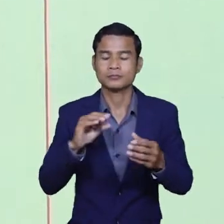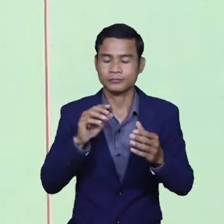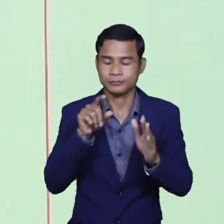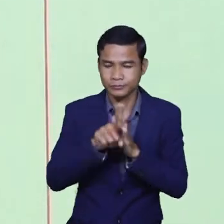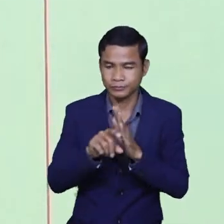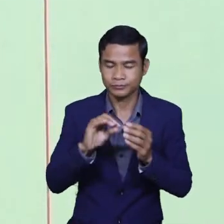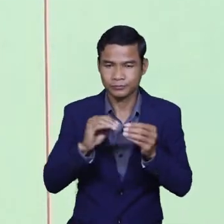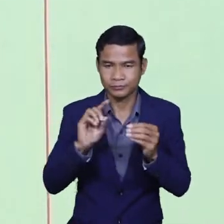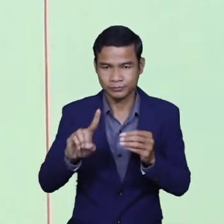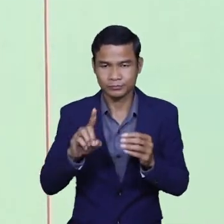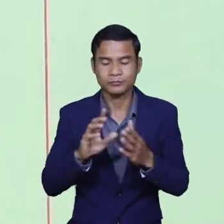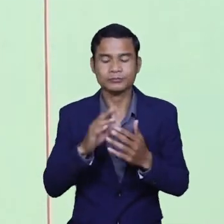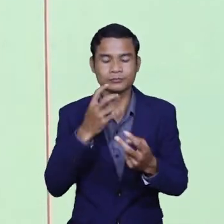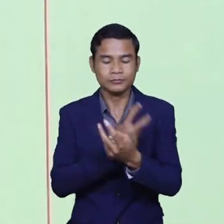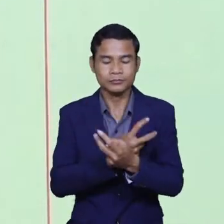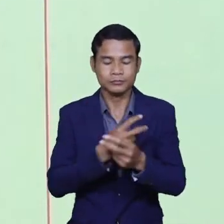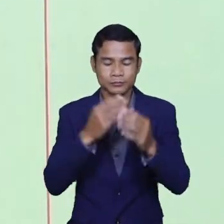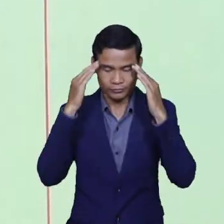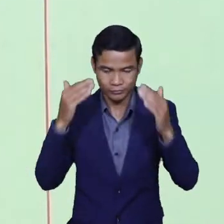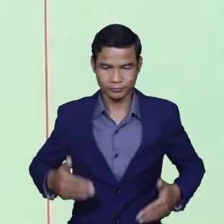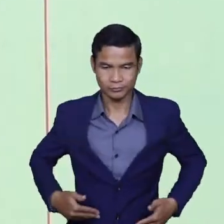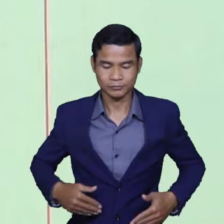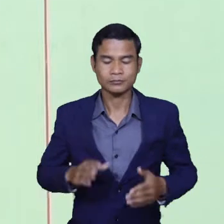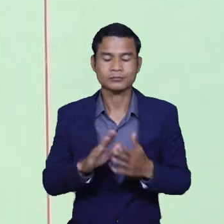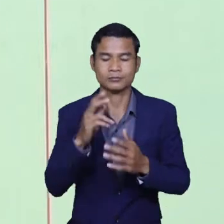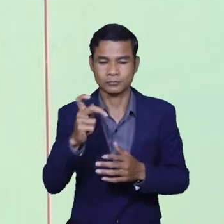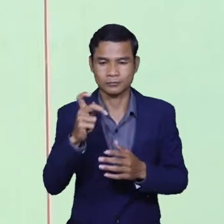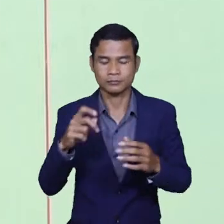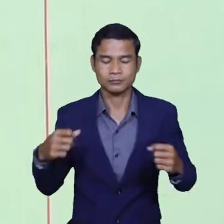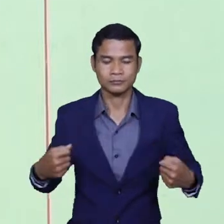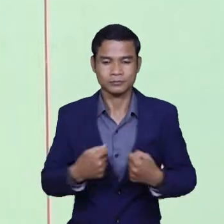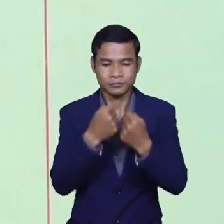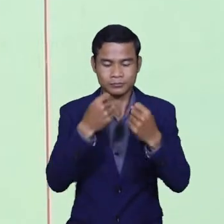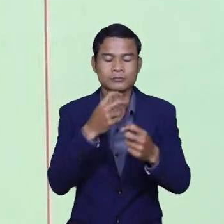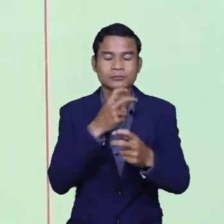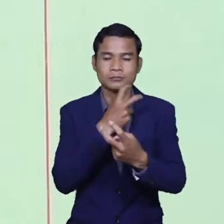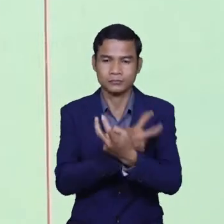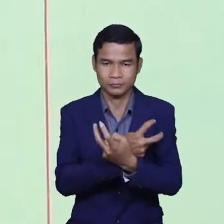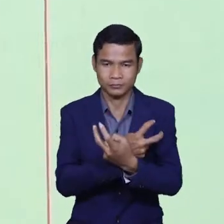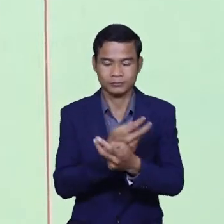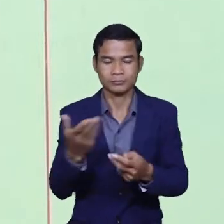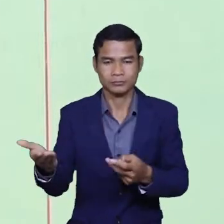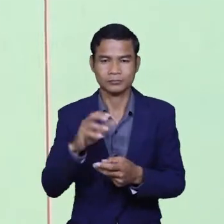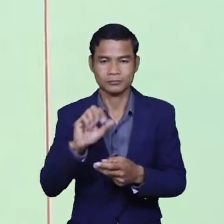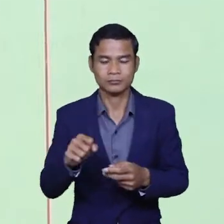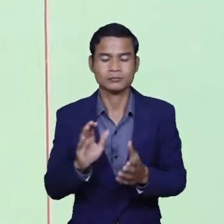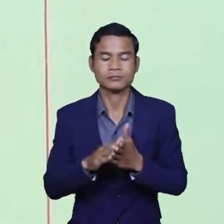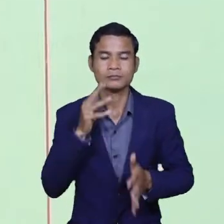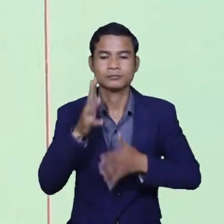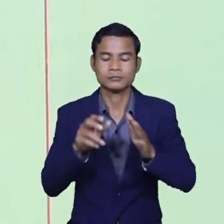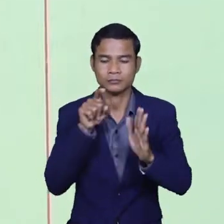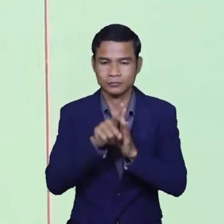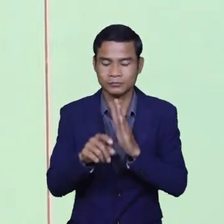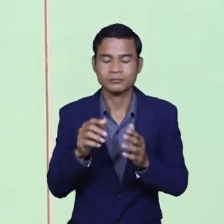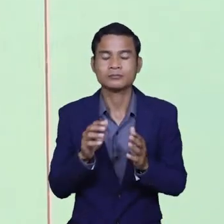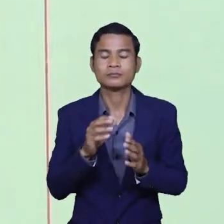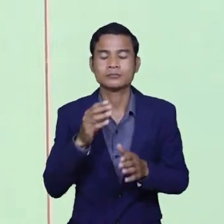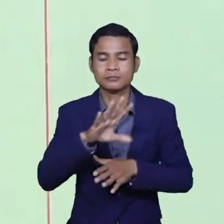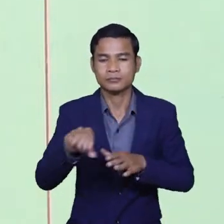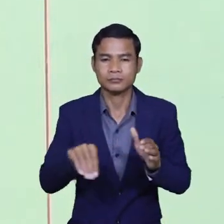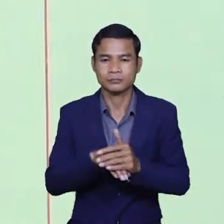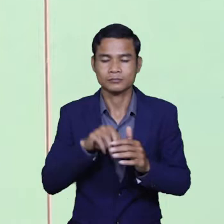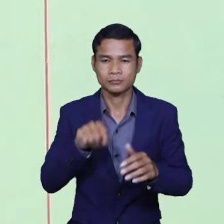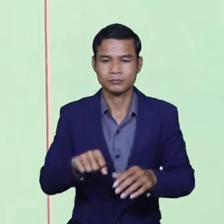ឆ្អឹងចំណុចកគ្រោះថ្នាក់ឆ្អឹងចាអរគុណតោះឥឡូវកូនកូនទាំងអស់គ្នាចូលរួមអានចំណងជើងចាមេរៀនយើងនៅថ្ងៃនេះ